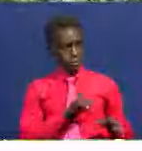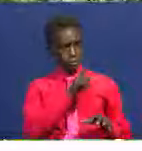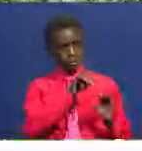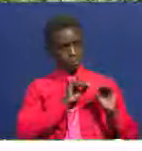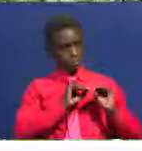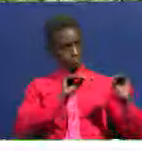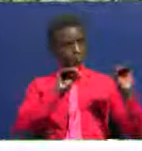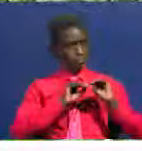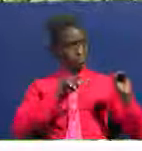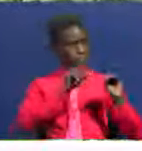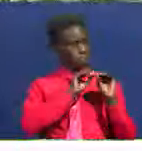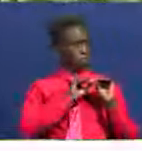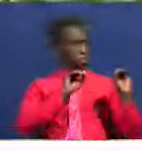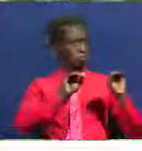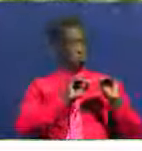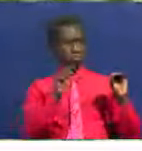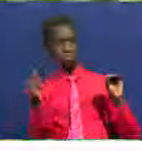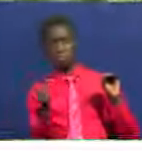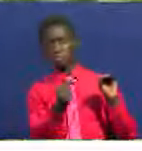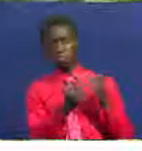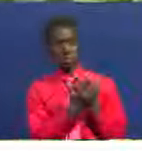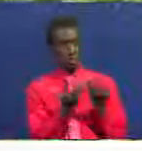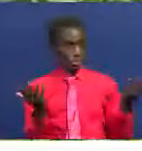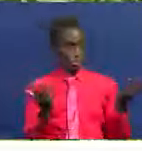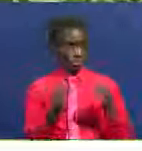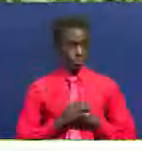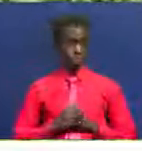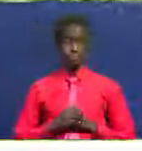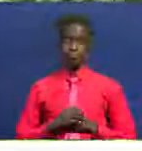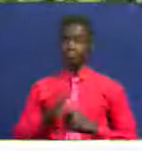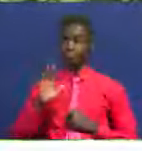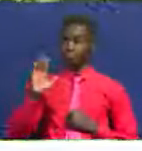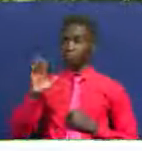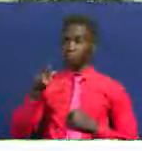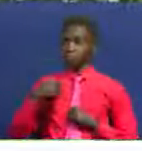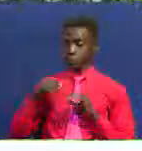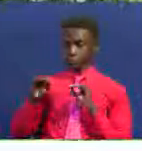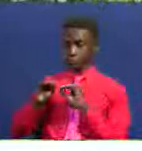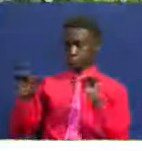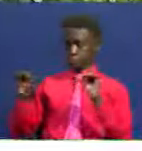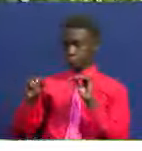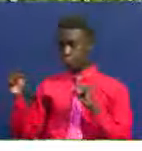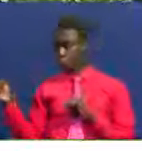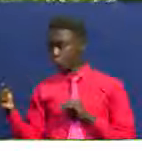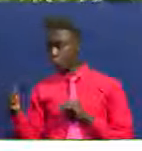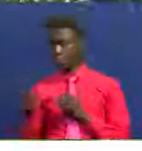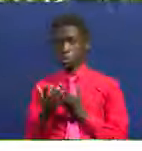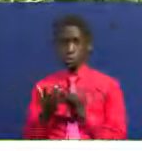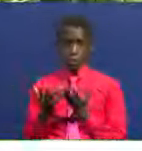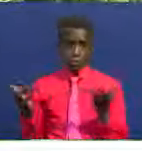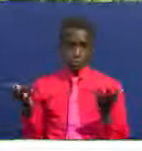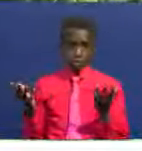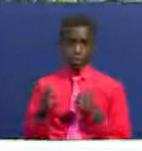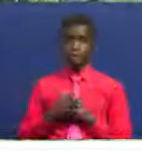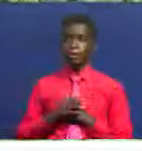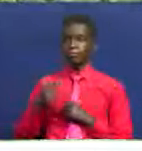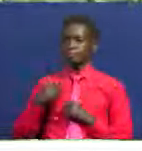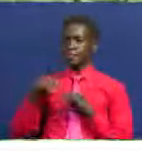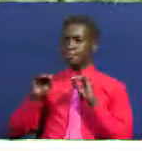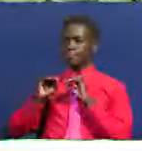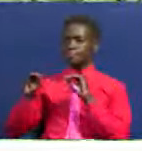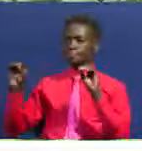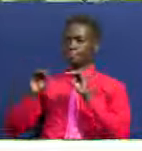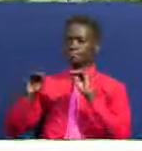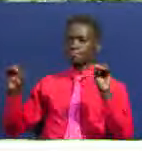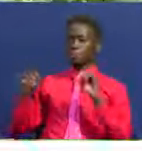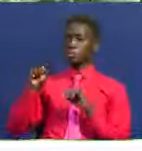ambayo unawapatia? Ukiangalia hii area napatia wakulima mafunzo yenye napea wakulima jinsi yenye wanaweza lima kilimo